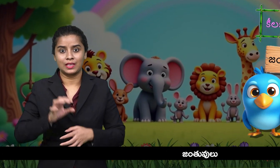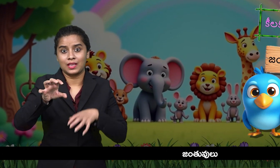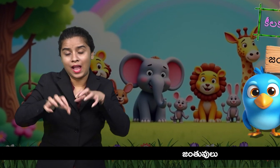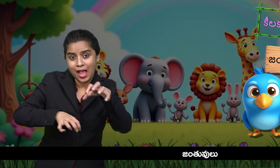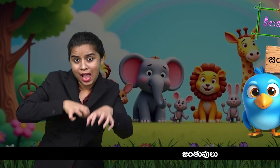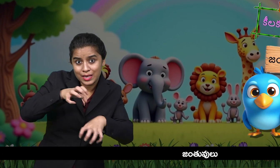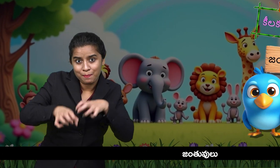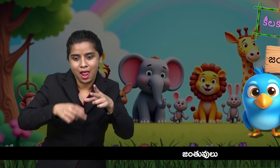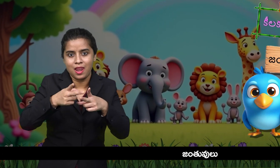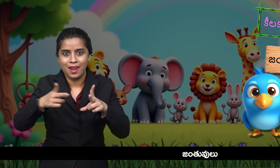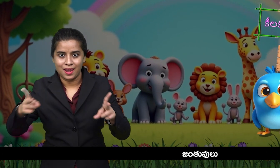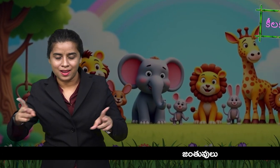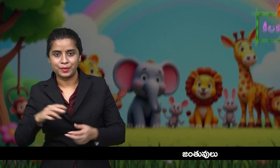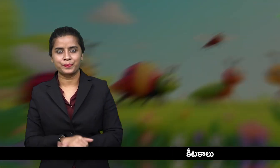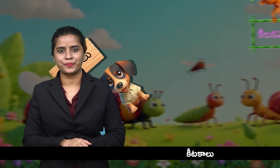జంతువులు,